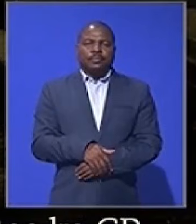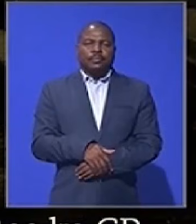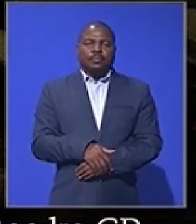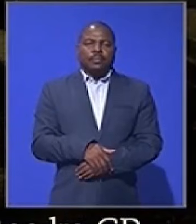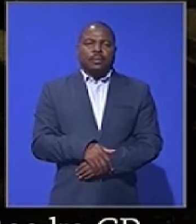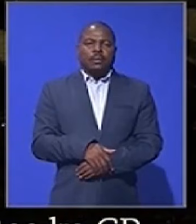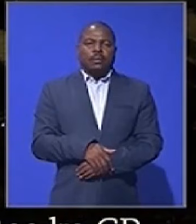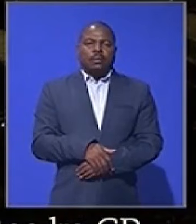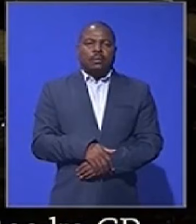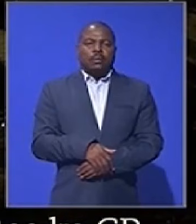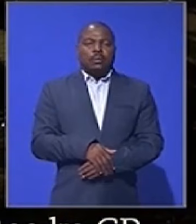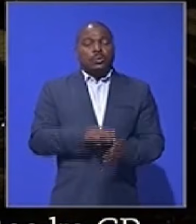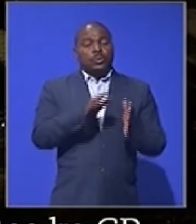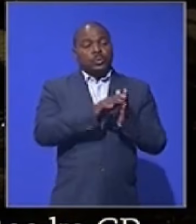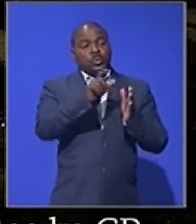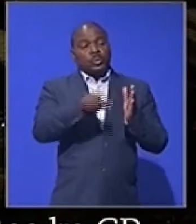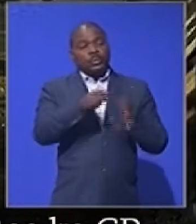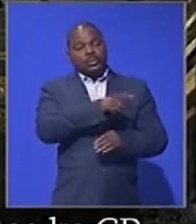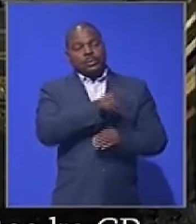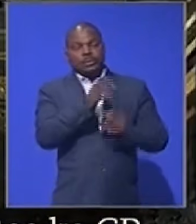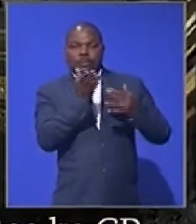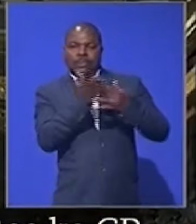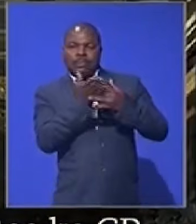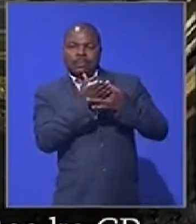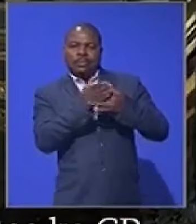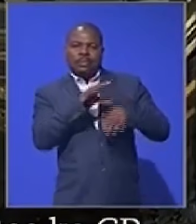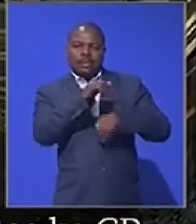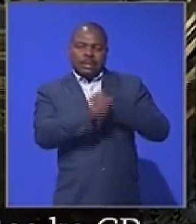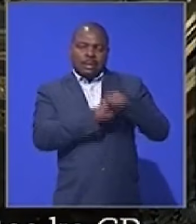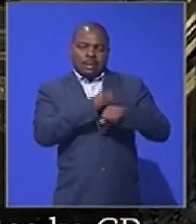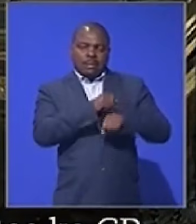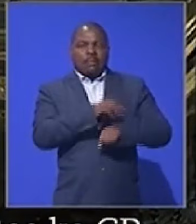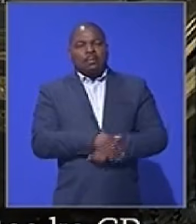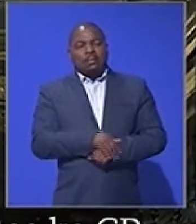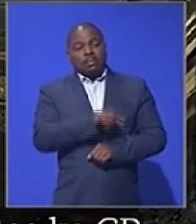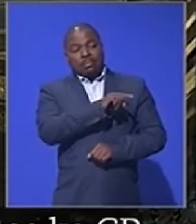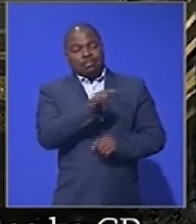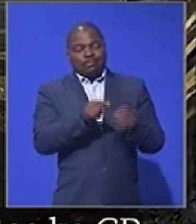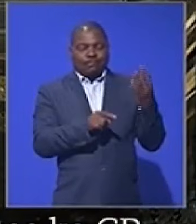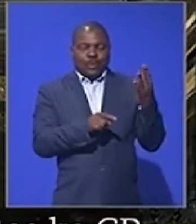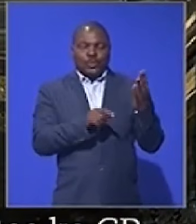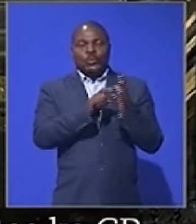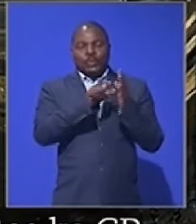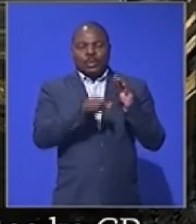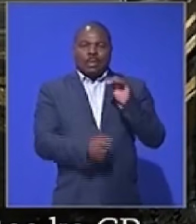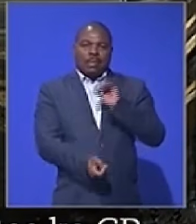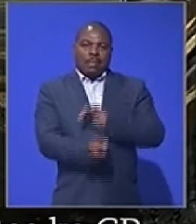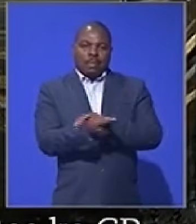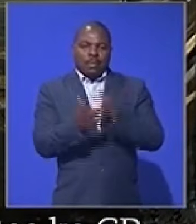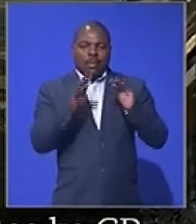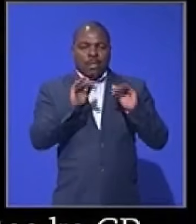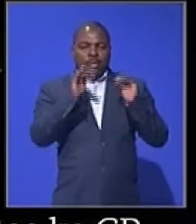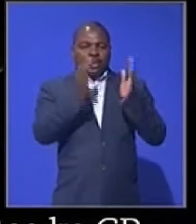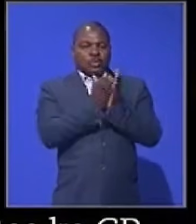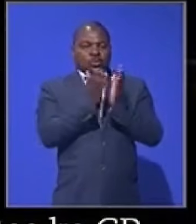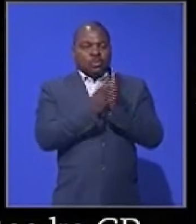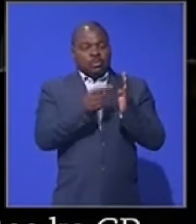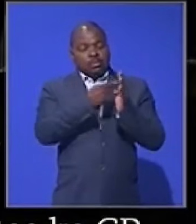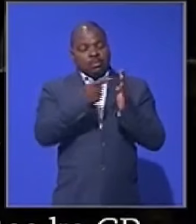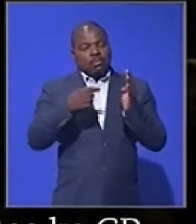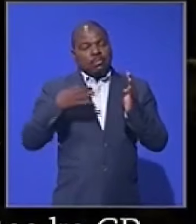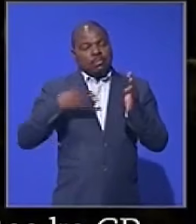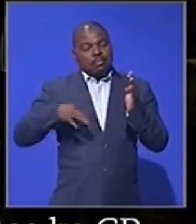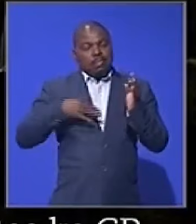O tshwenyega ga barutwana bao ba lego matlhalagading go bonagetše mahung a ba bane sekolong sa godimo. Bahu ke banenyana ba